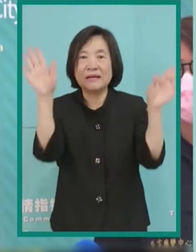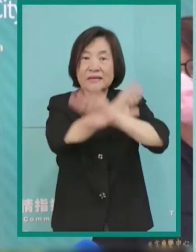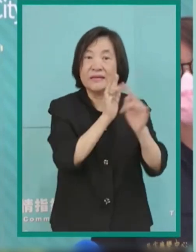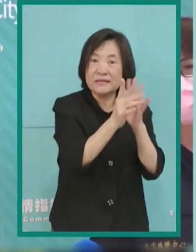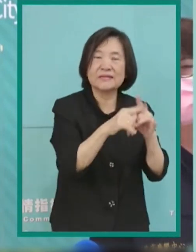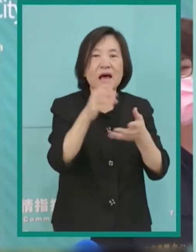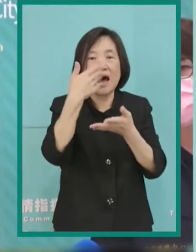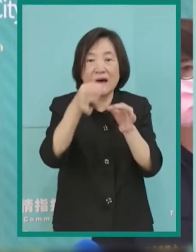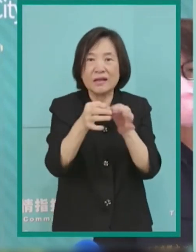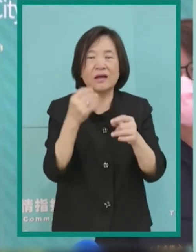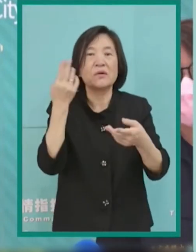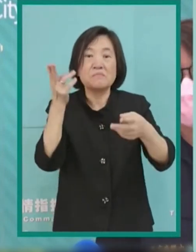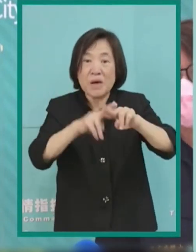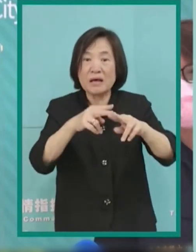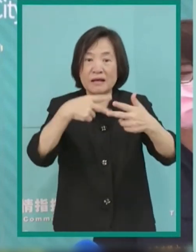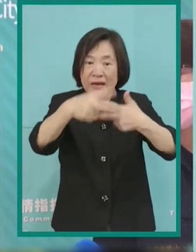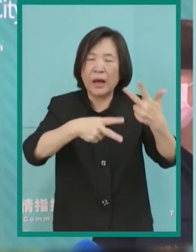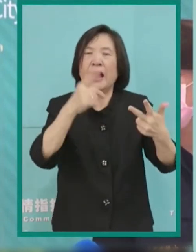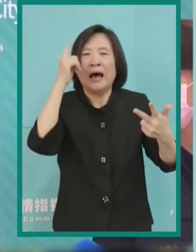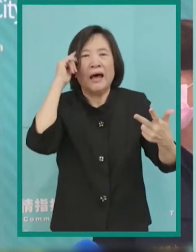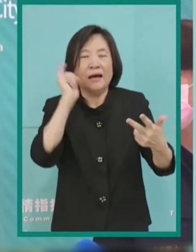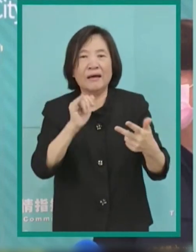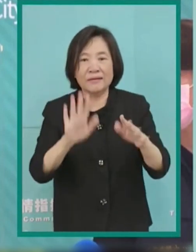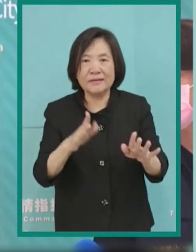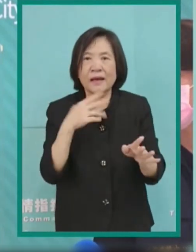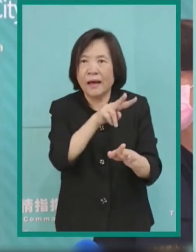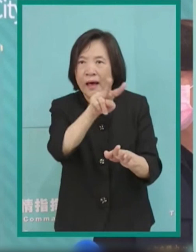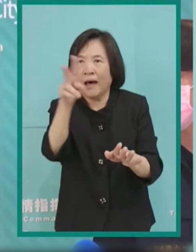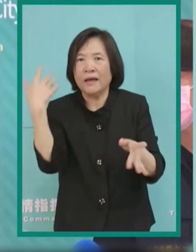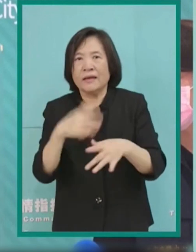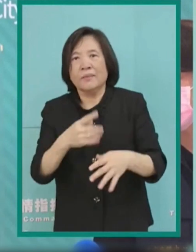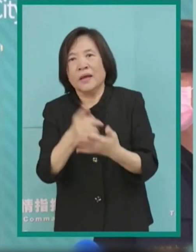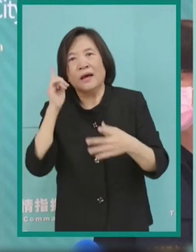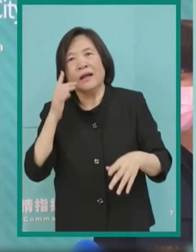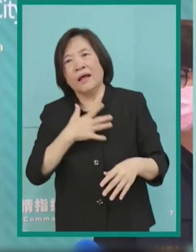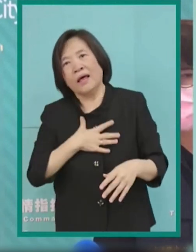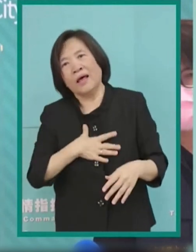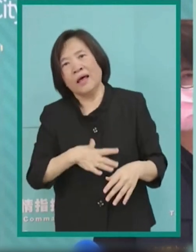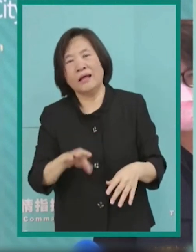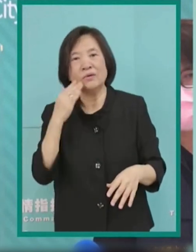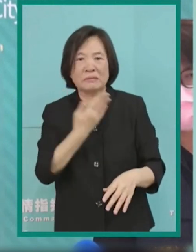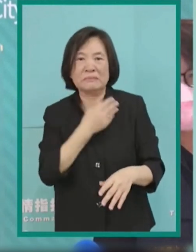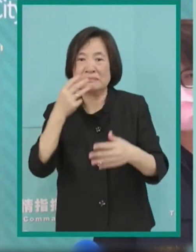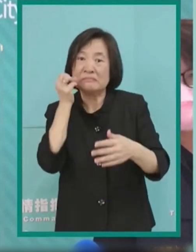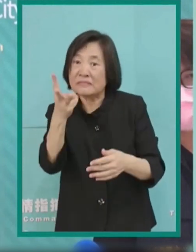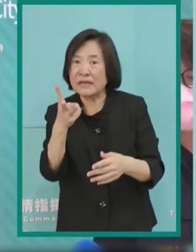厅关2个礼拜可以了，我知道现在大家就已经哀哀叫了，再如果再撑3个月是极限